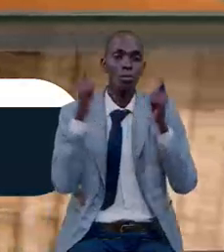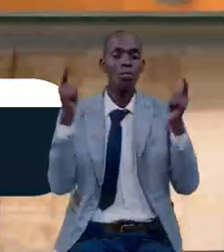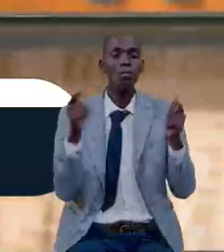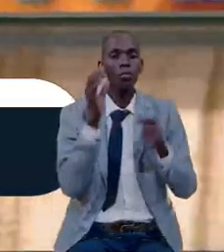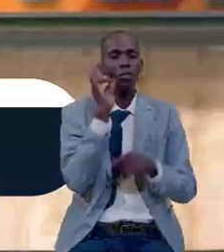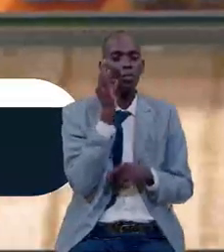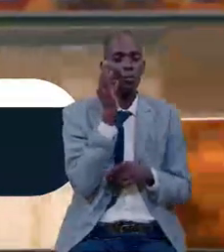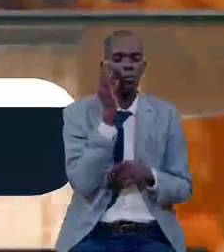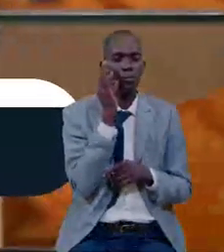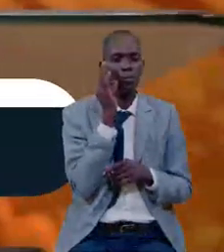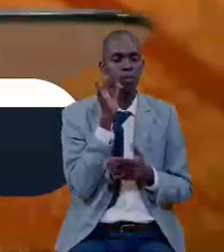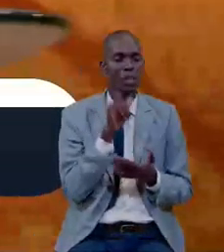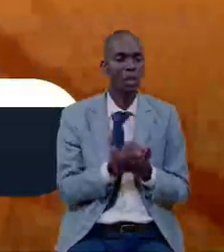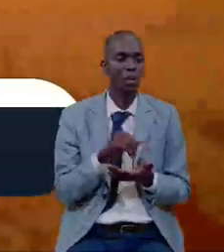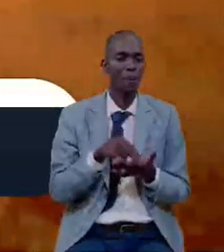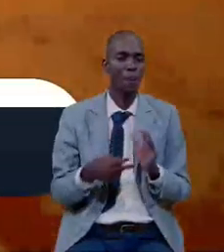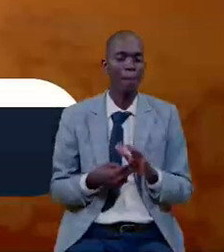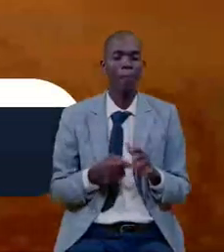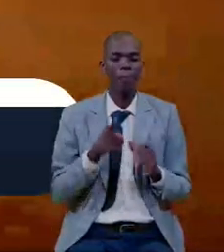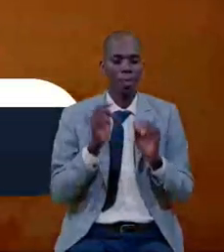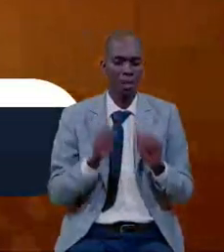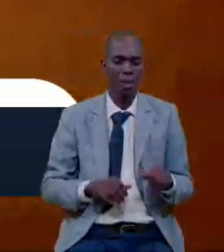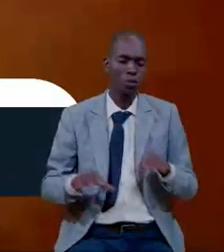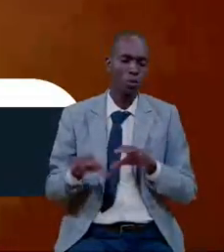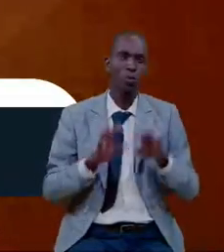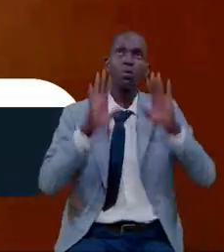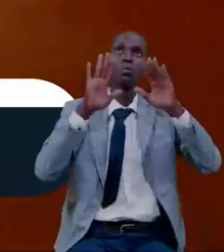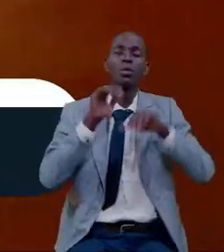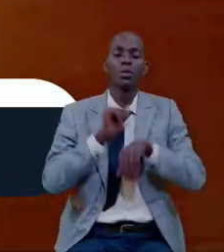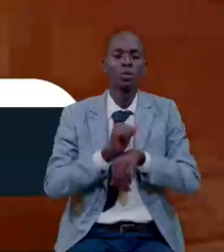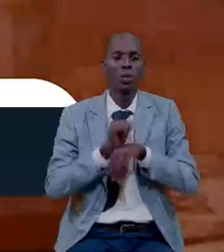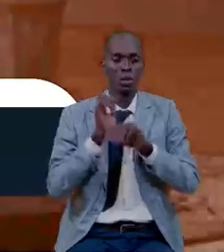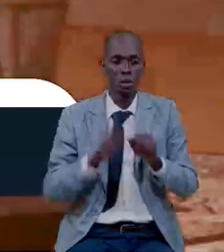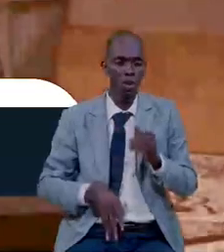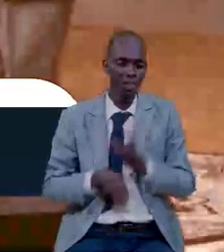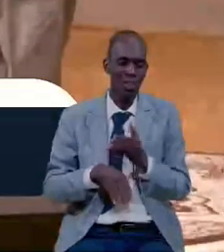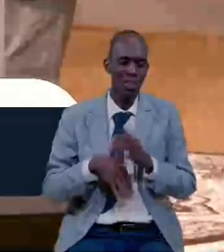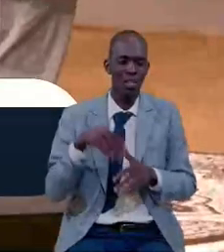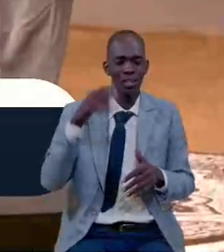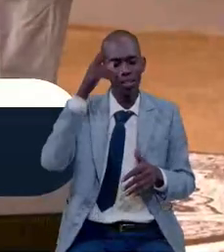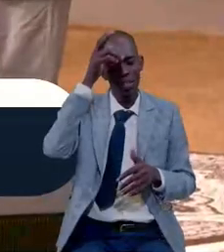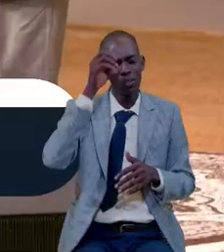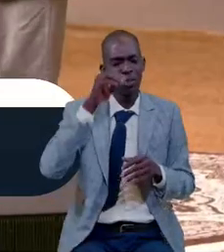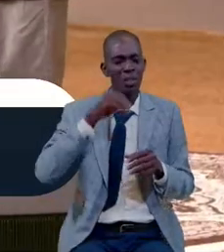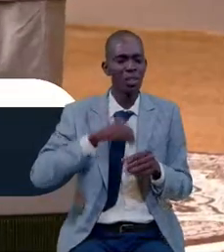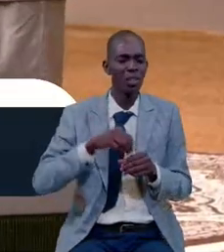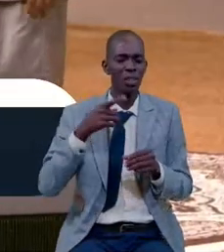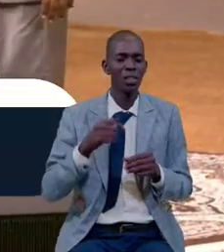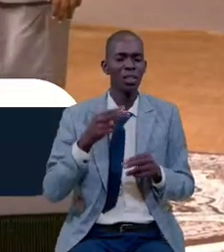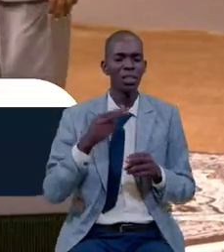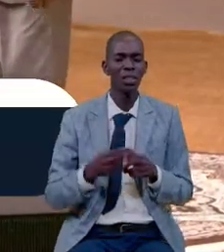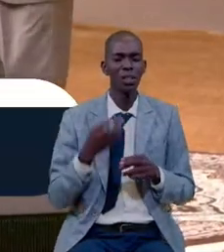Les fruits spectaculaires, il peut faire des miracles. Il peut chasser les démons au nom de